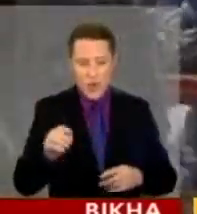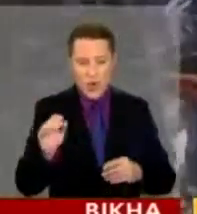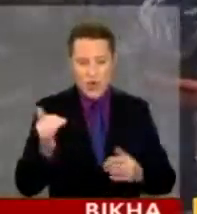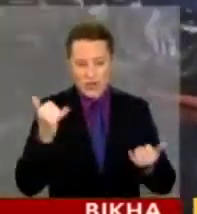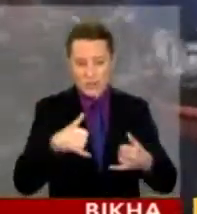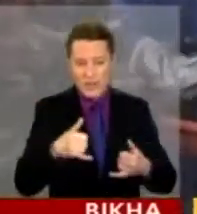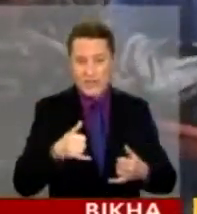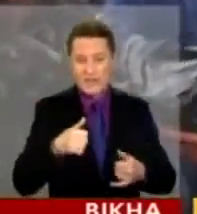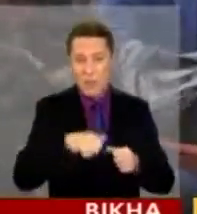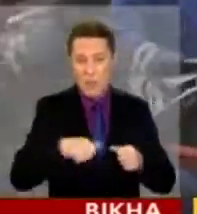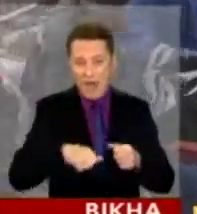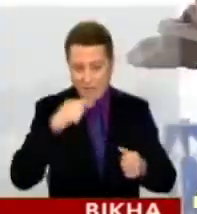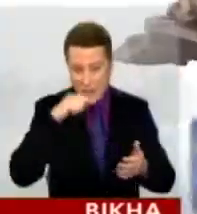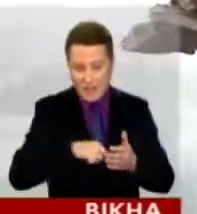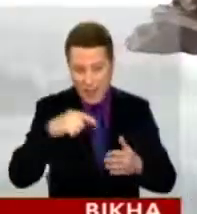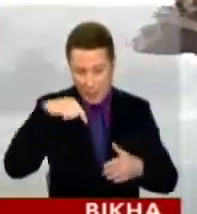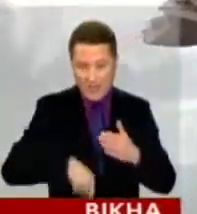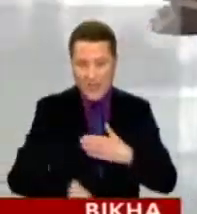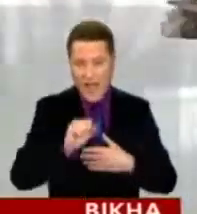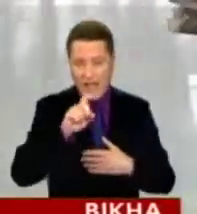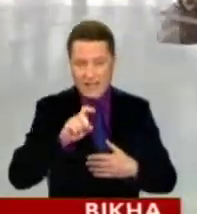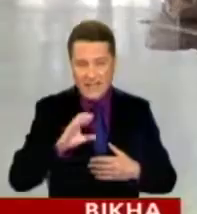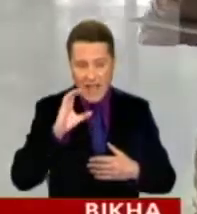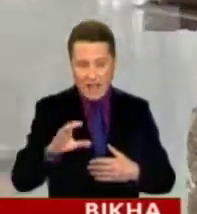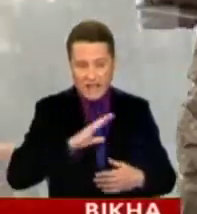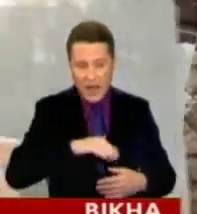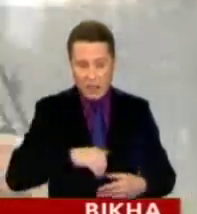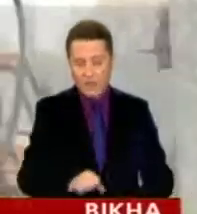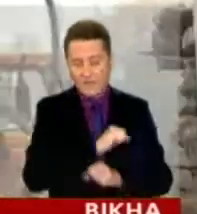Паливо потрапило до підвалу АЗС і магазину, а потім вибухнуло.